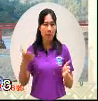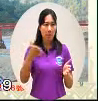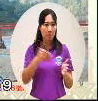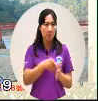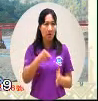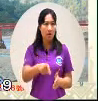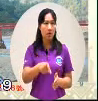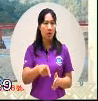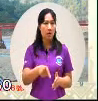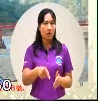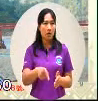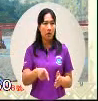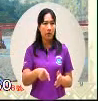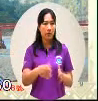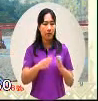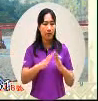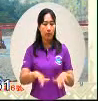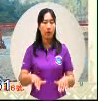断了啊，